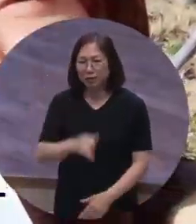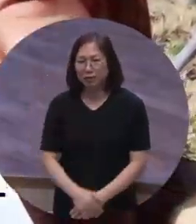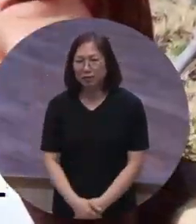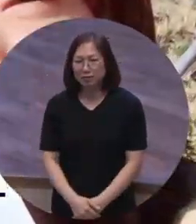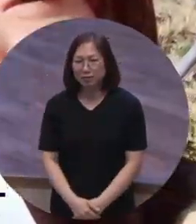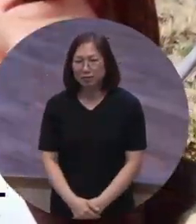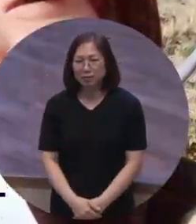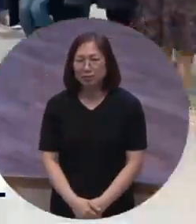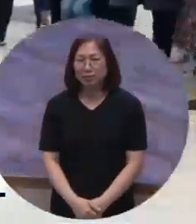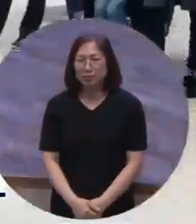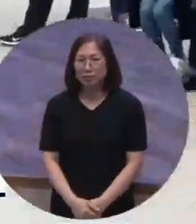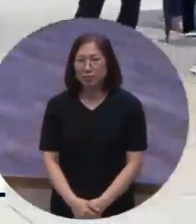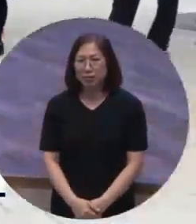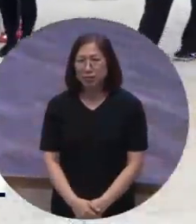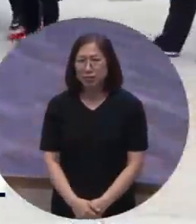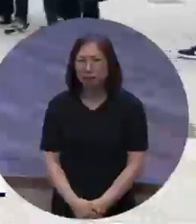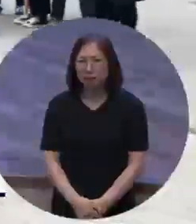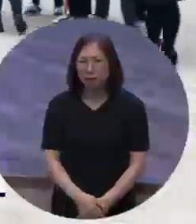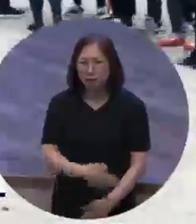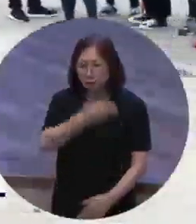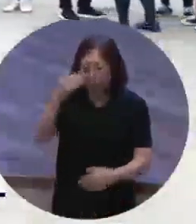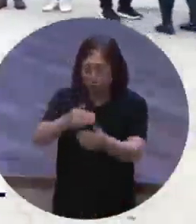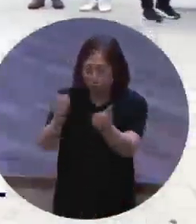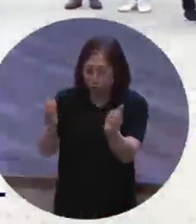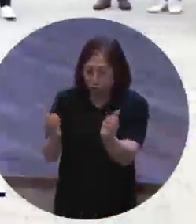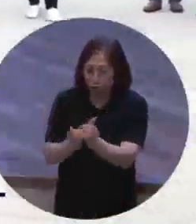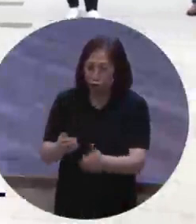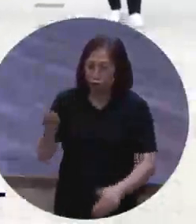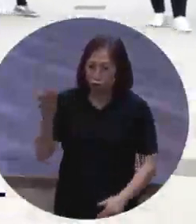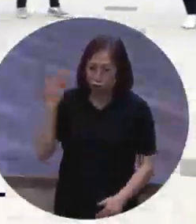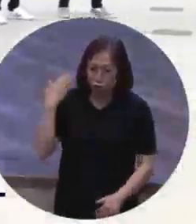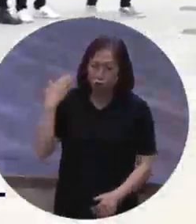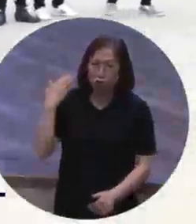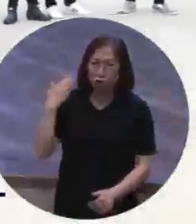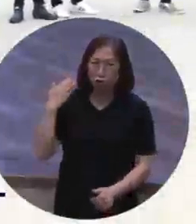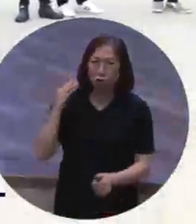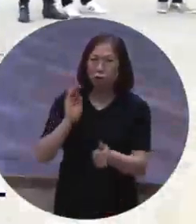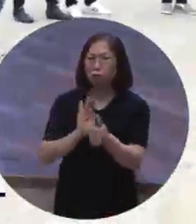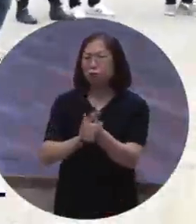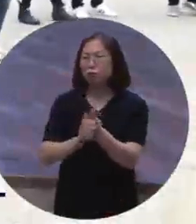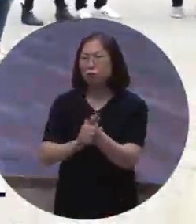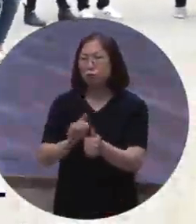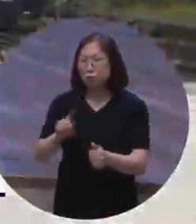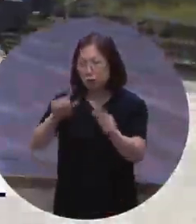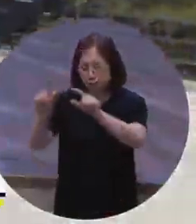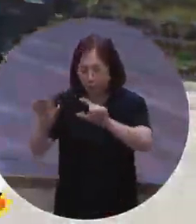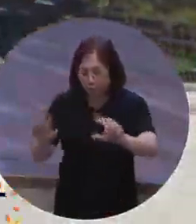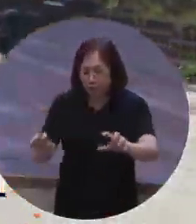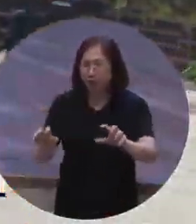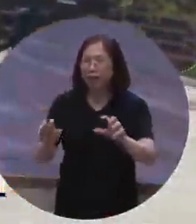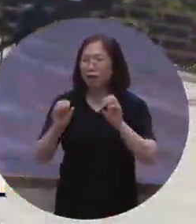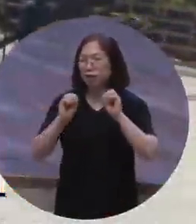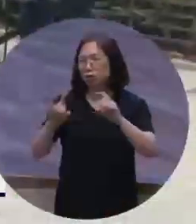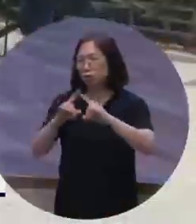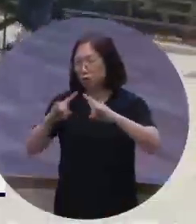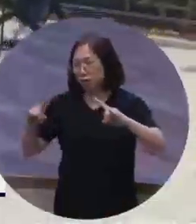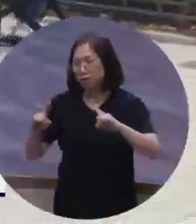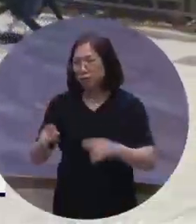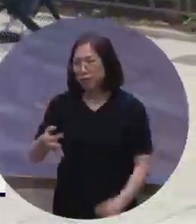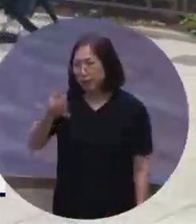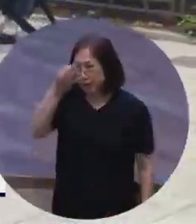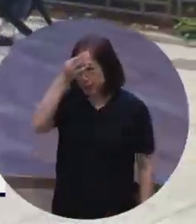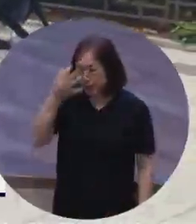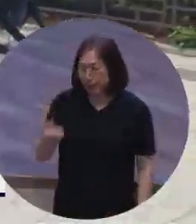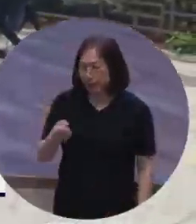이러한 응답의 배경에는 부흥의 불꽃을 위한 현장 전도 캠프가 있습니다. 올해는 특히 달란트를 가진